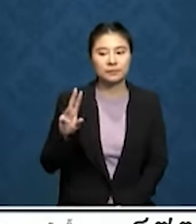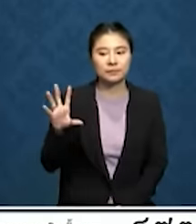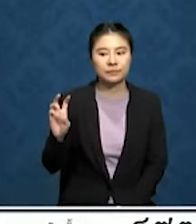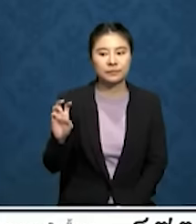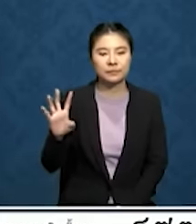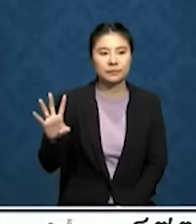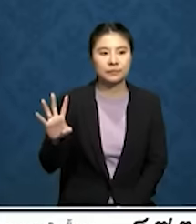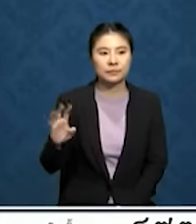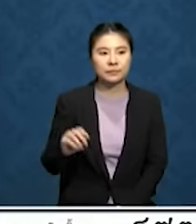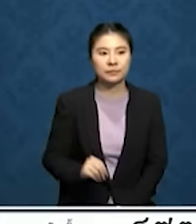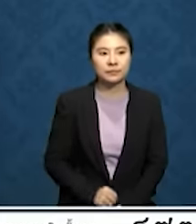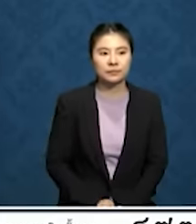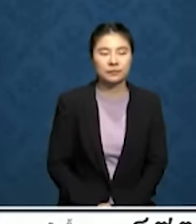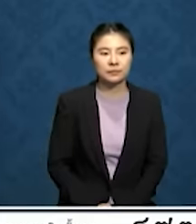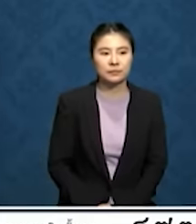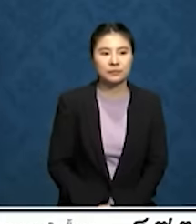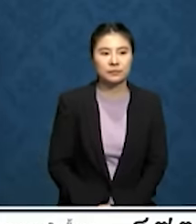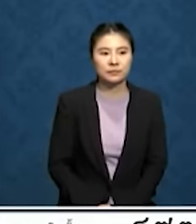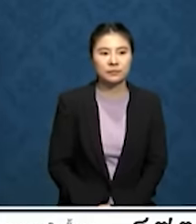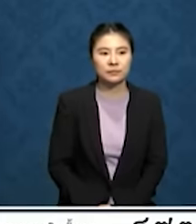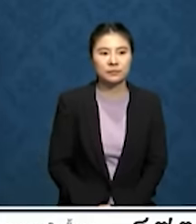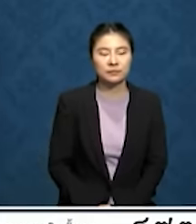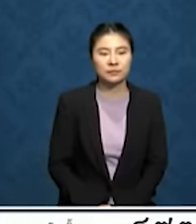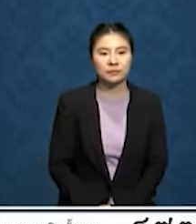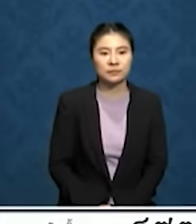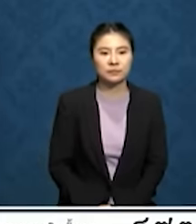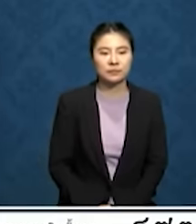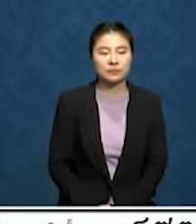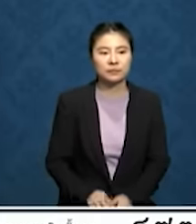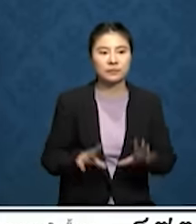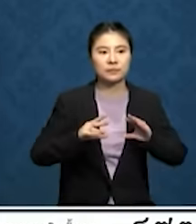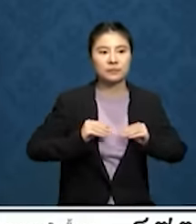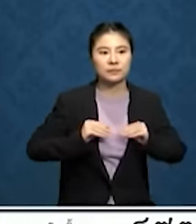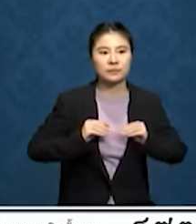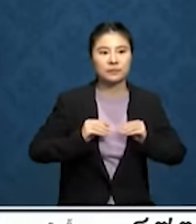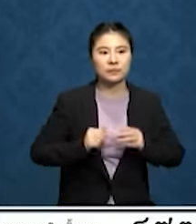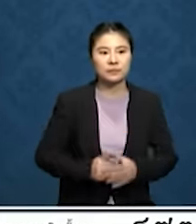264นายอนุชาบูรพชัยศรี เห็นชอบครับ